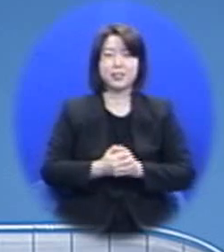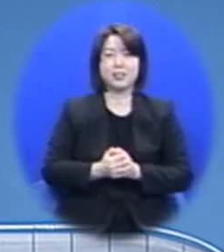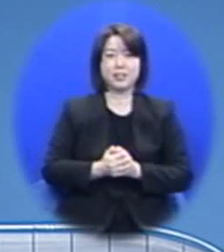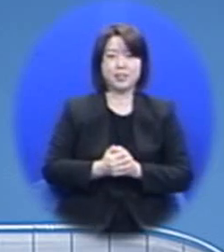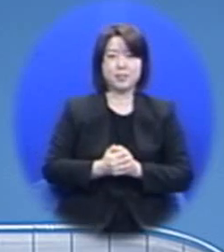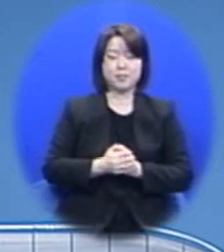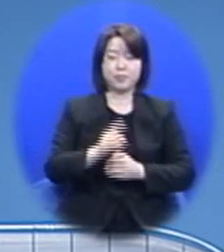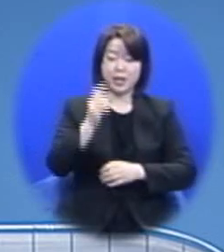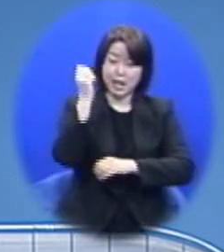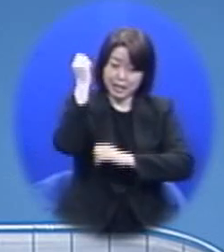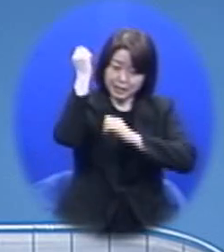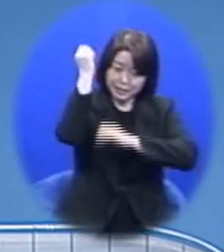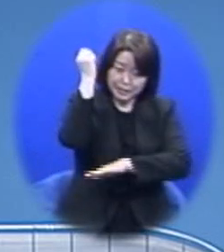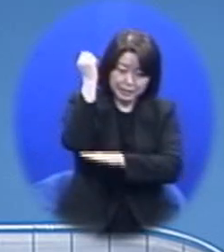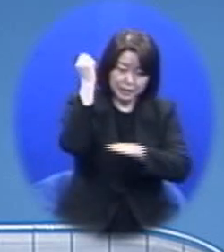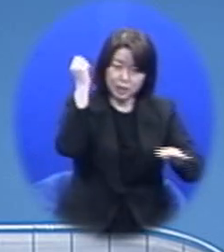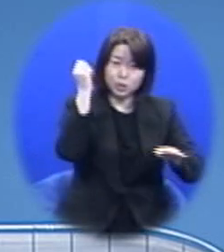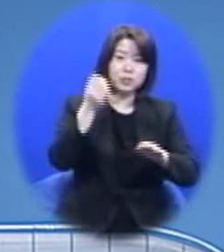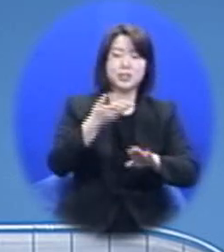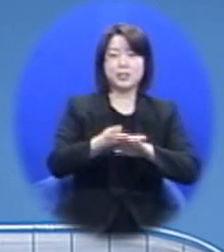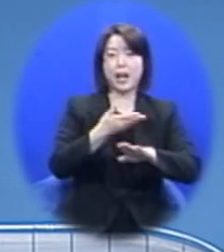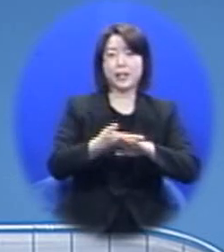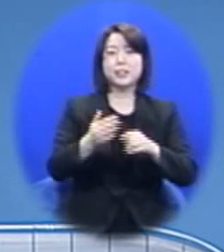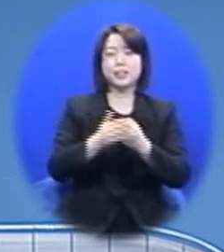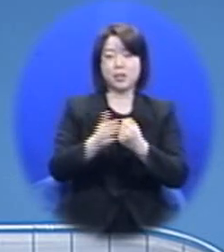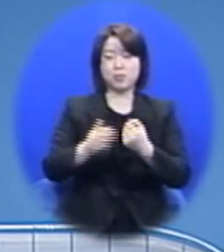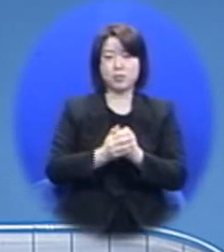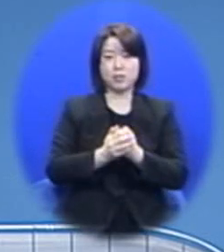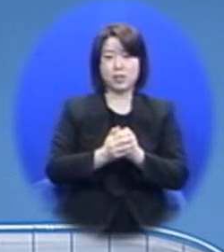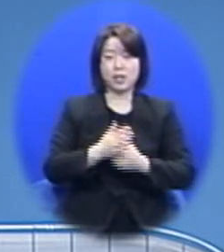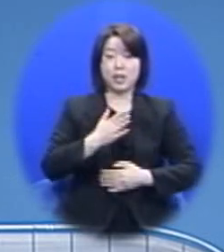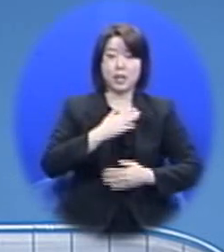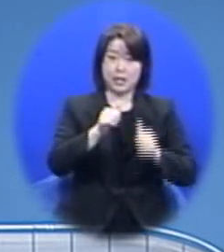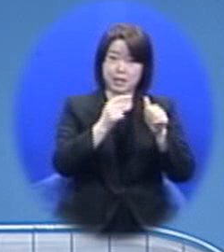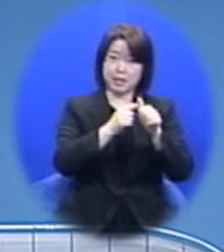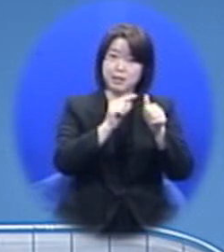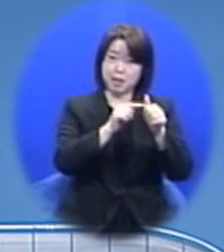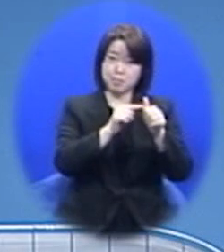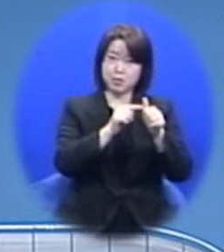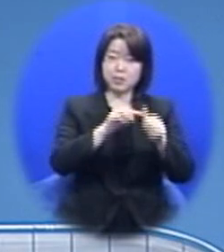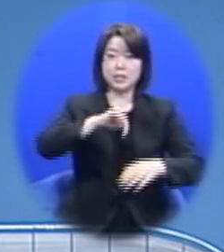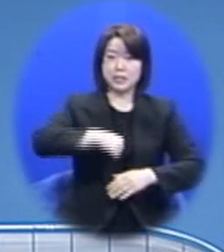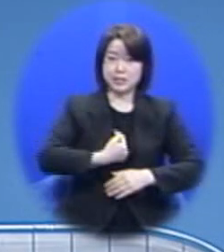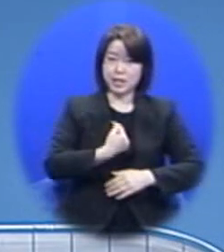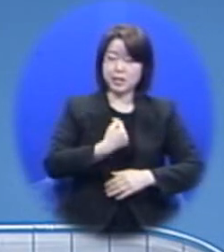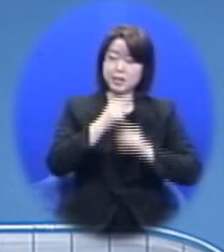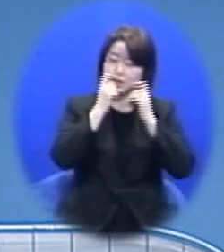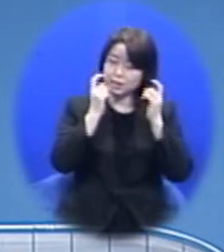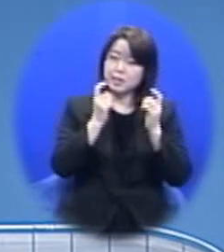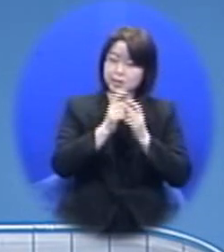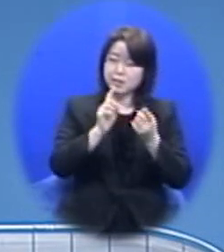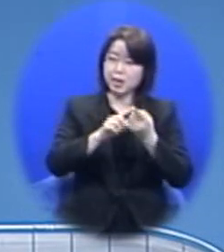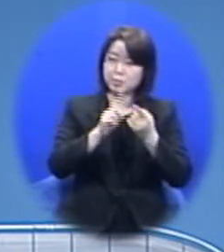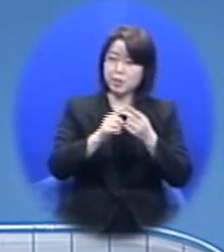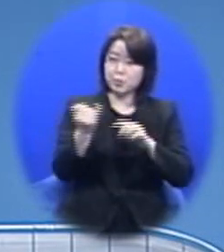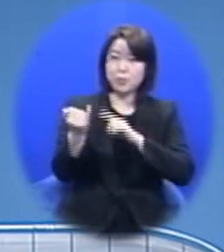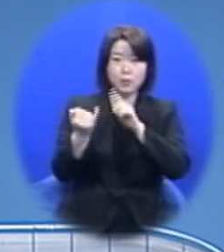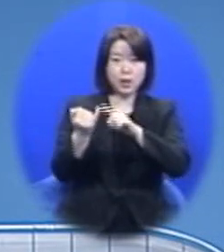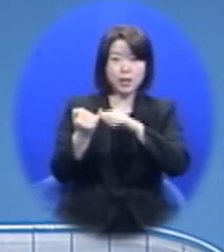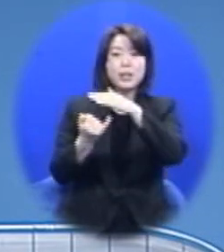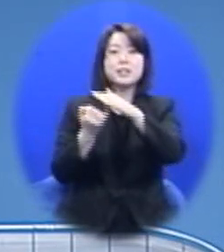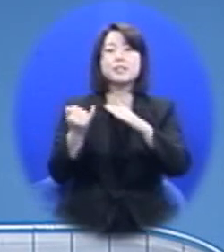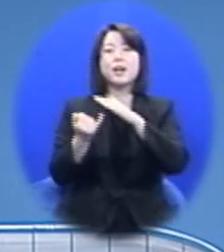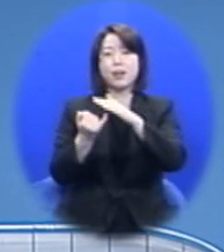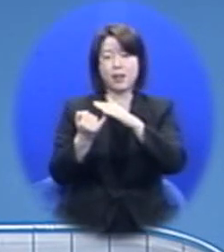기준이 다르기 때문에 그렇습니다. 남편은 자기 나름대로는 사랑하는 거예요. 근데 남편이 아내를 사랑하는